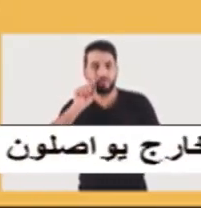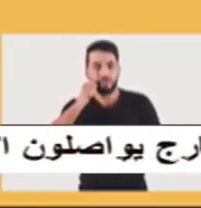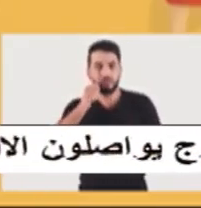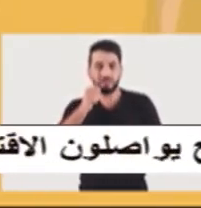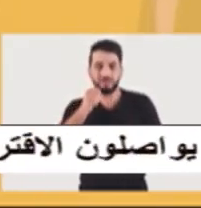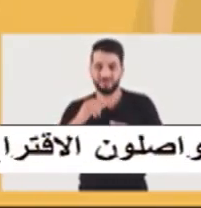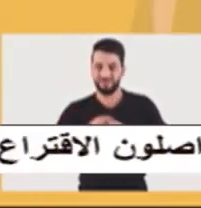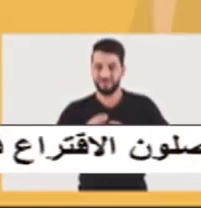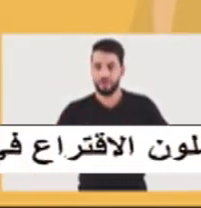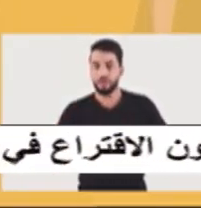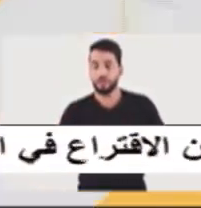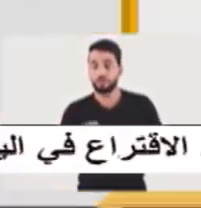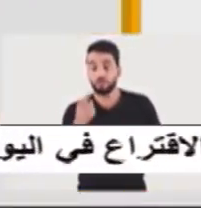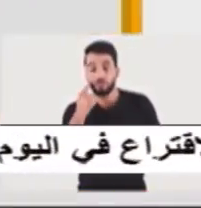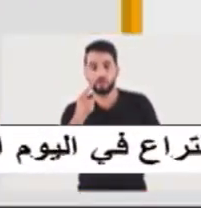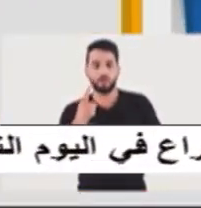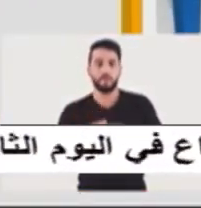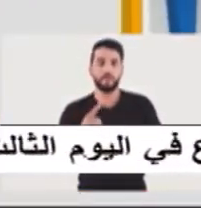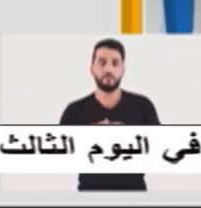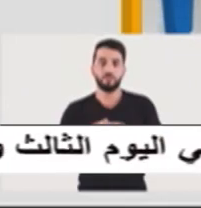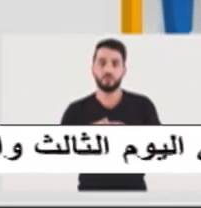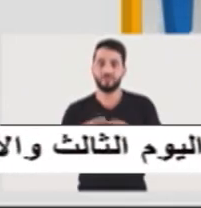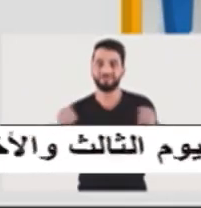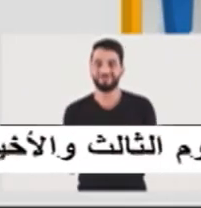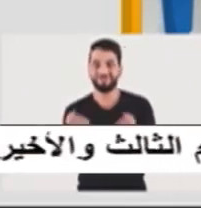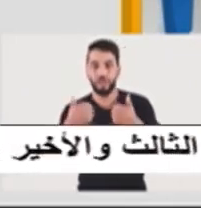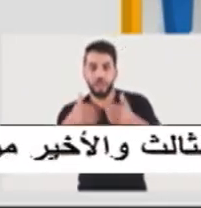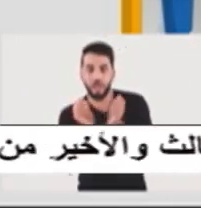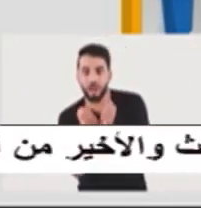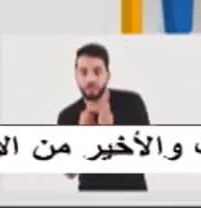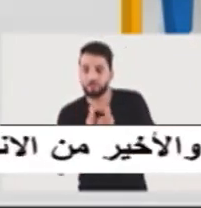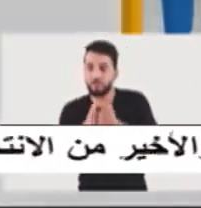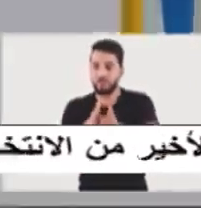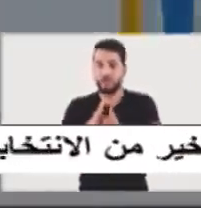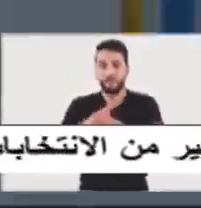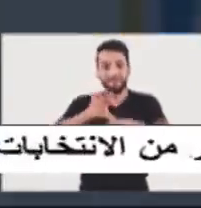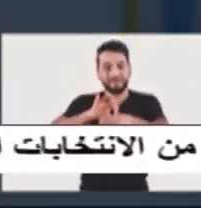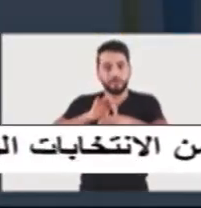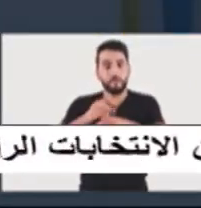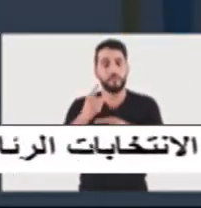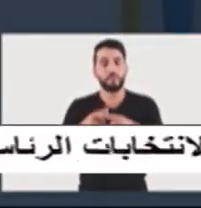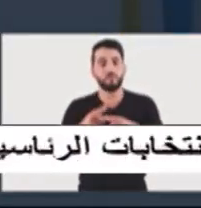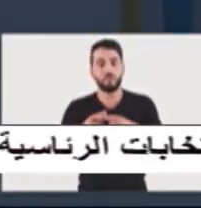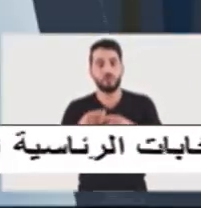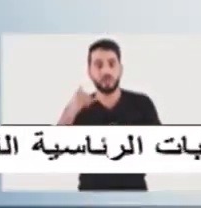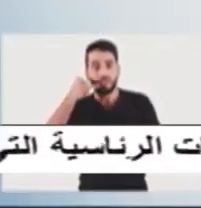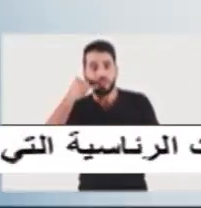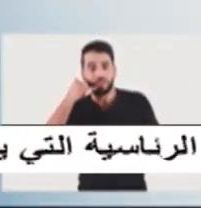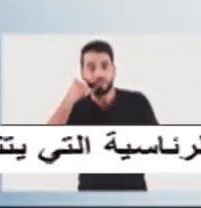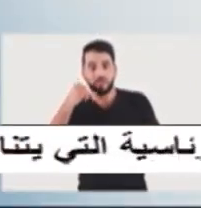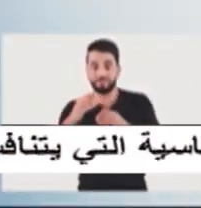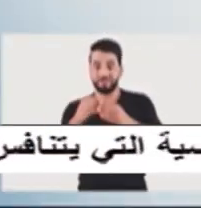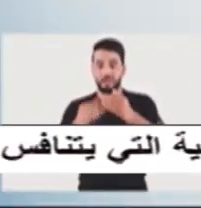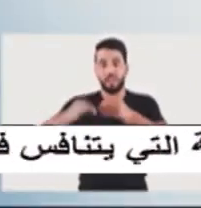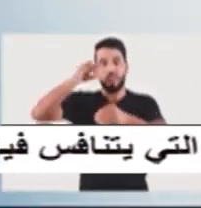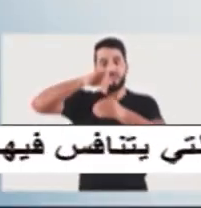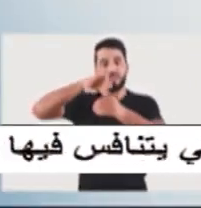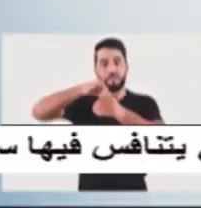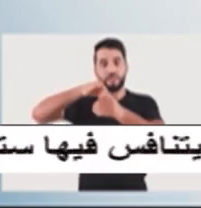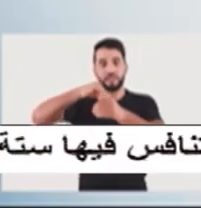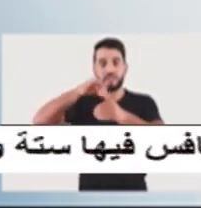والحوامل الانتخابيه والتعبير عن الانتماء السياسي استعملها الهيئه العليا المستقله